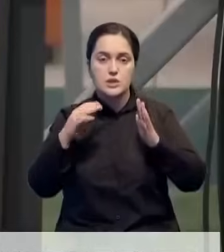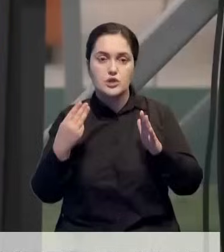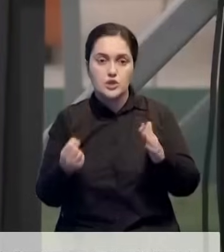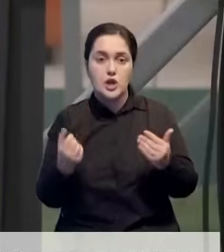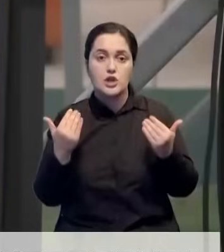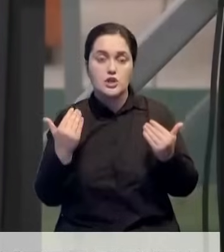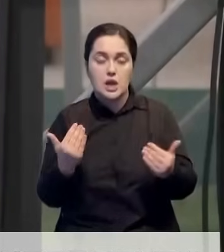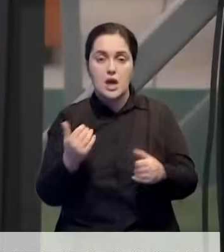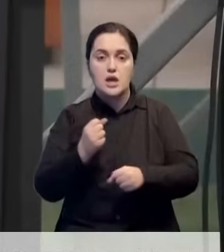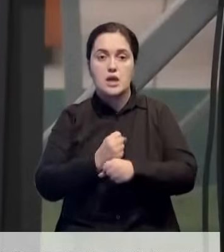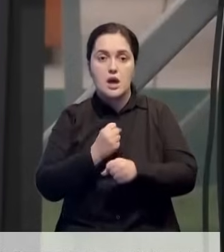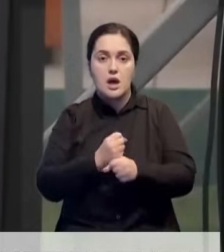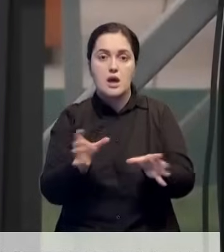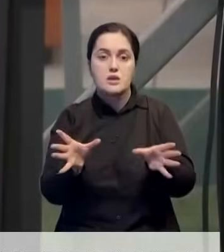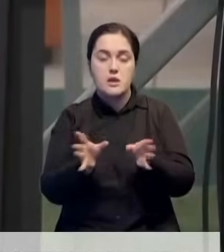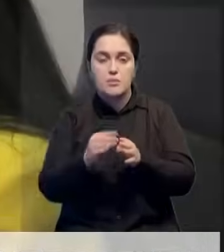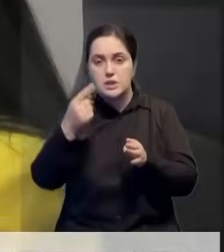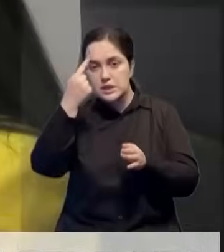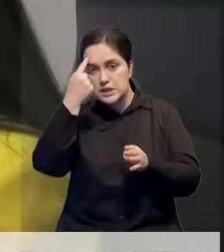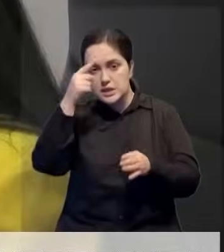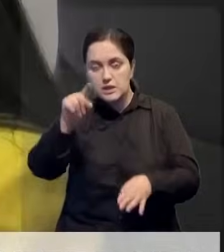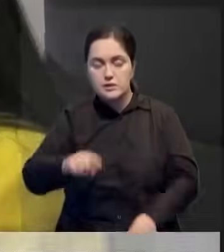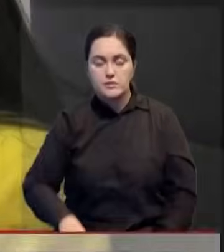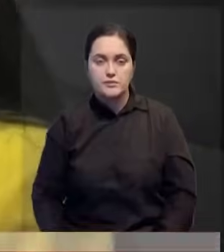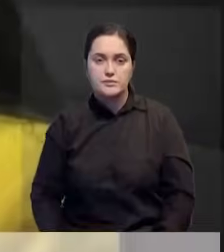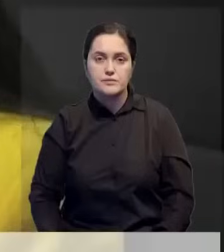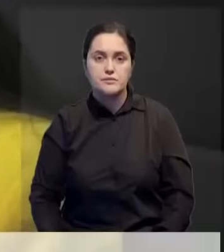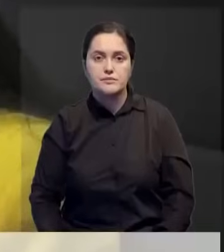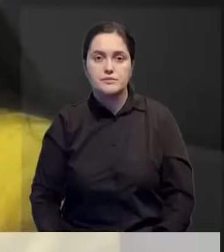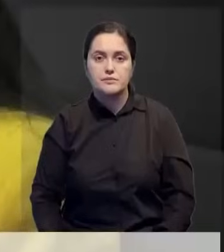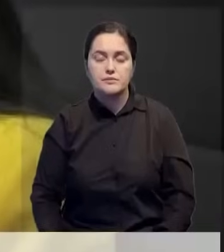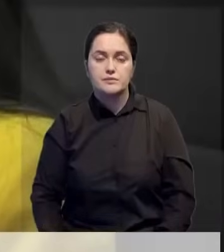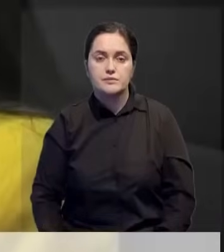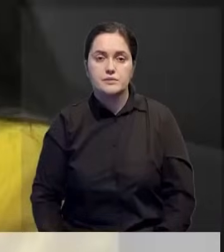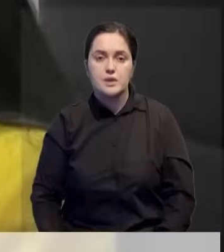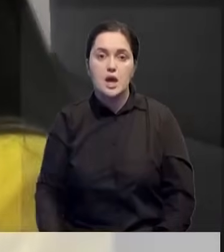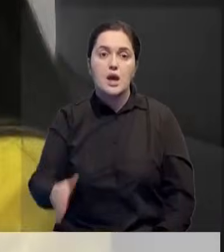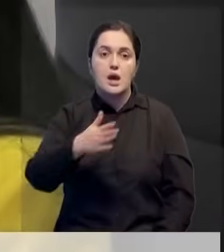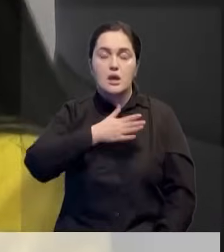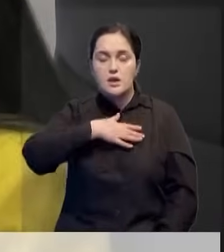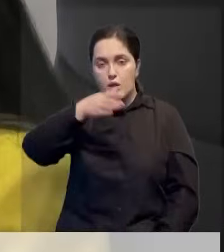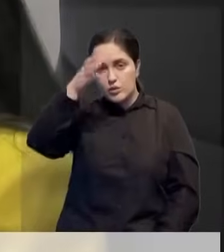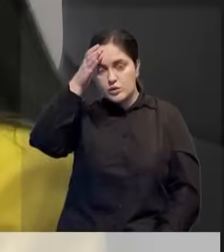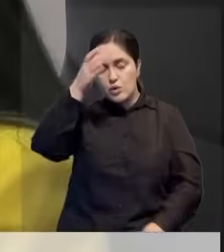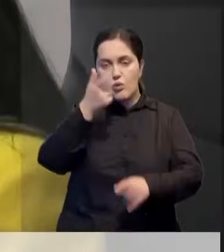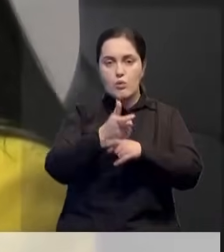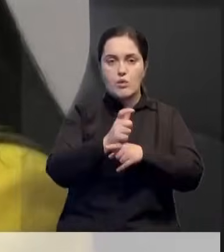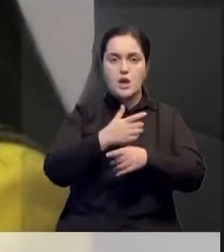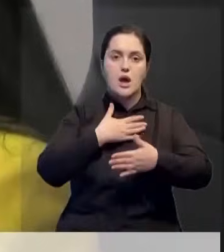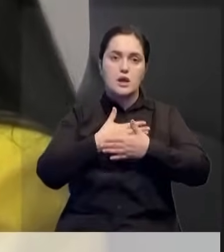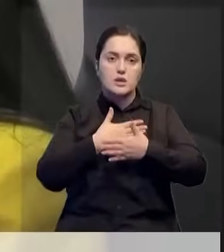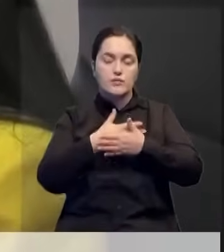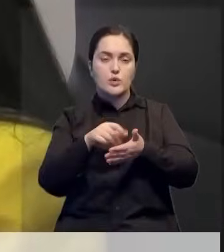Сейчас разрабатываются совместные идеи. Наши ученые очень активно участвуют в научных